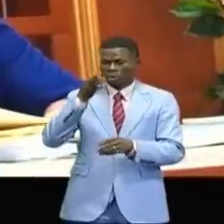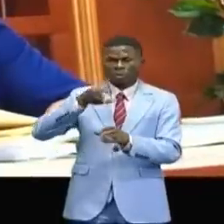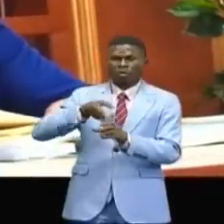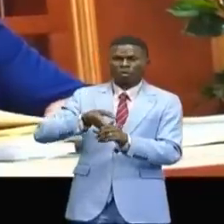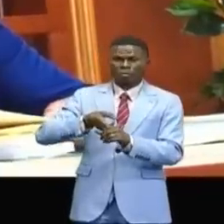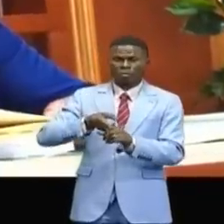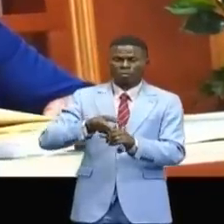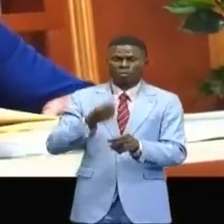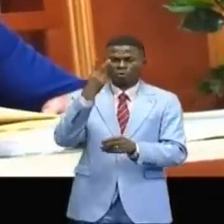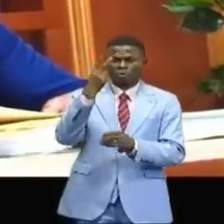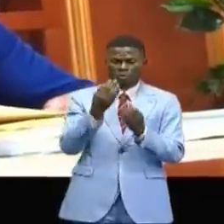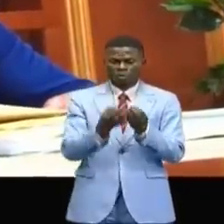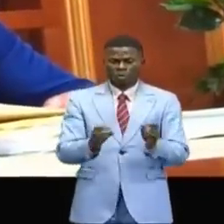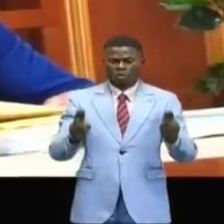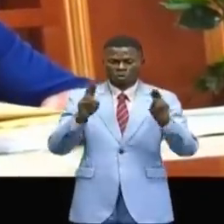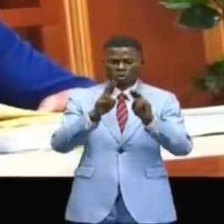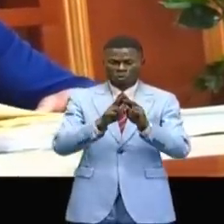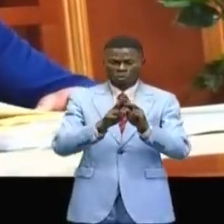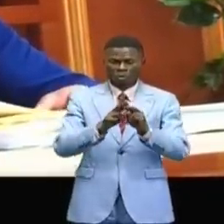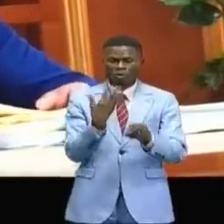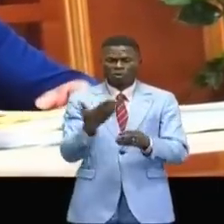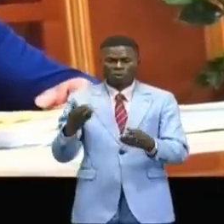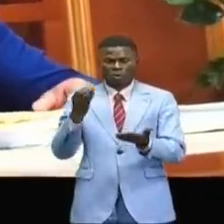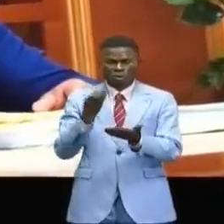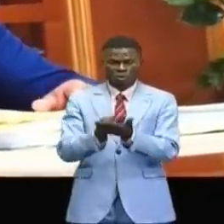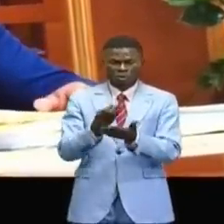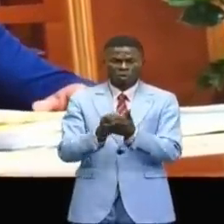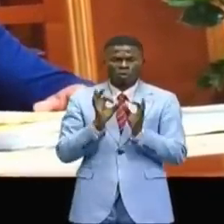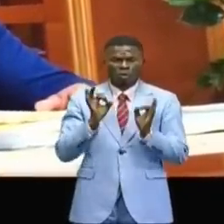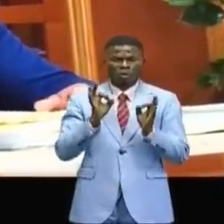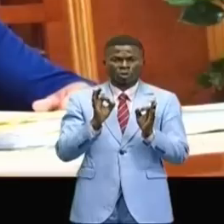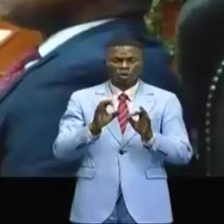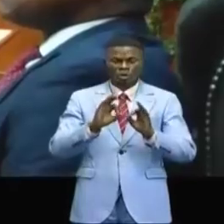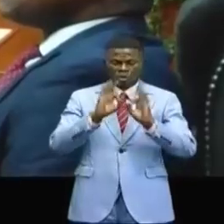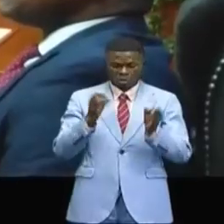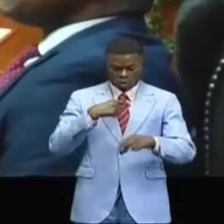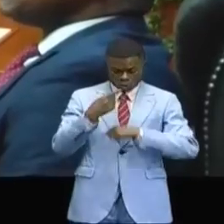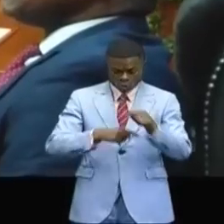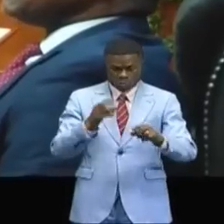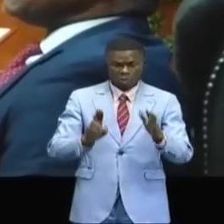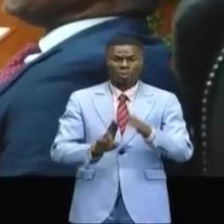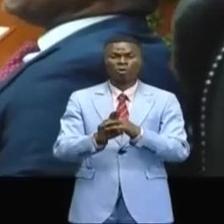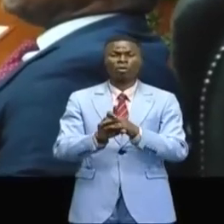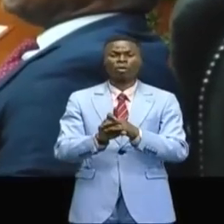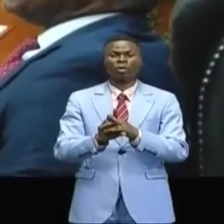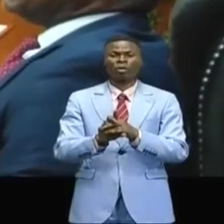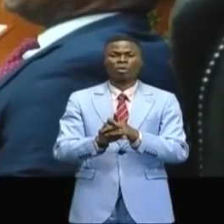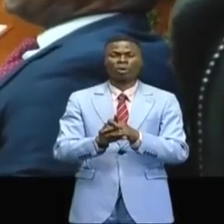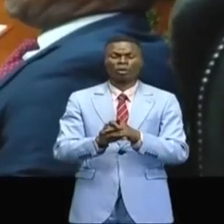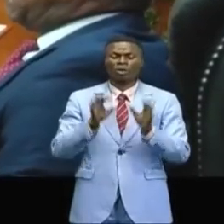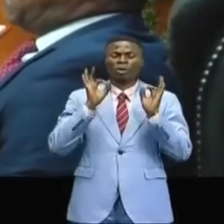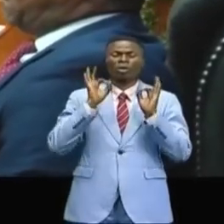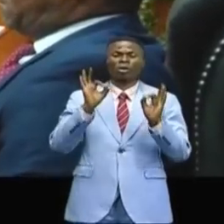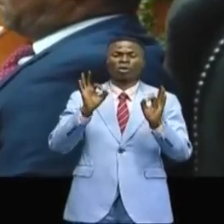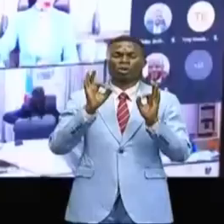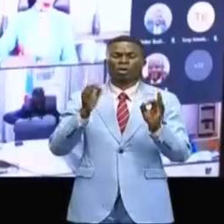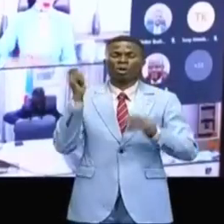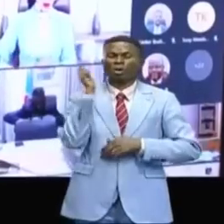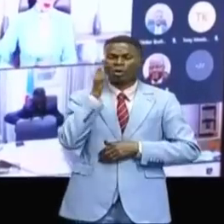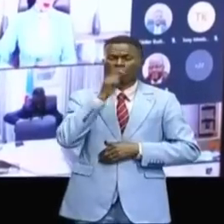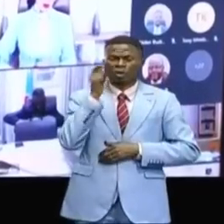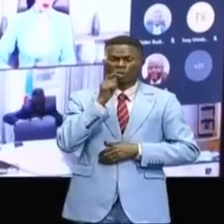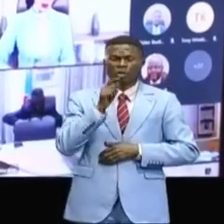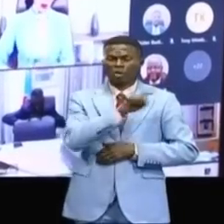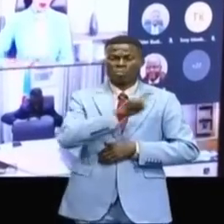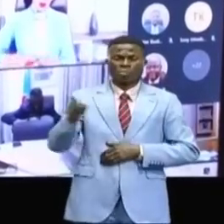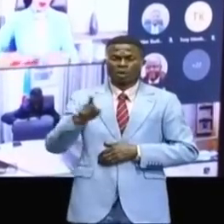Les 2 unités de production d'émulsion des bitumes neuves, une fois mises en service, permettra la fabrication journalière de 1000